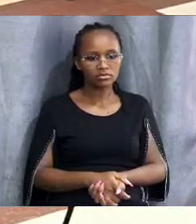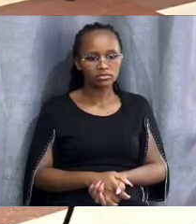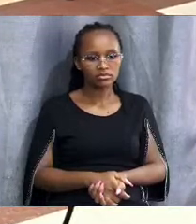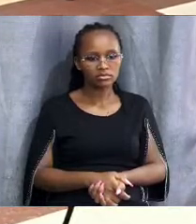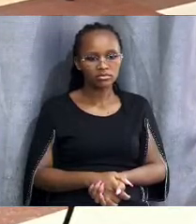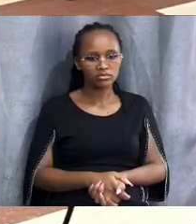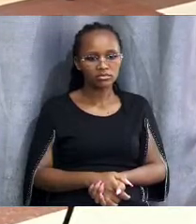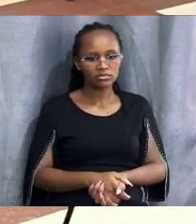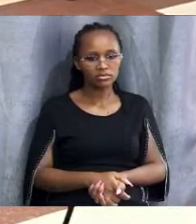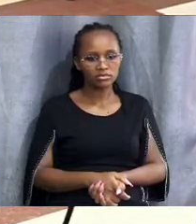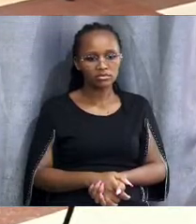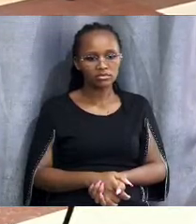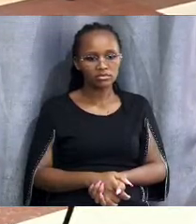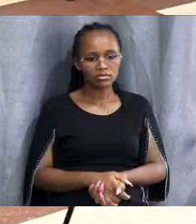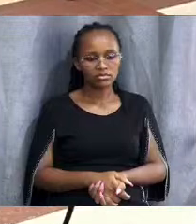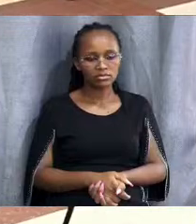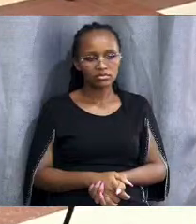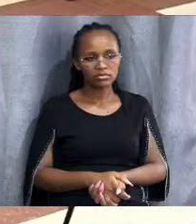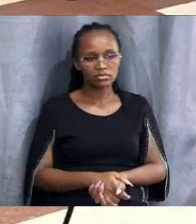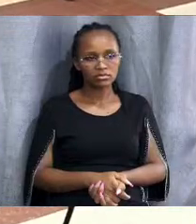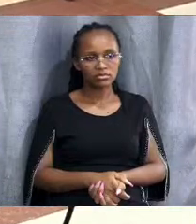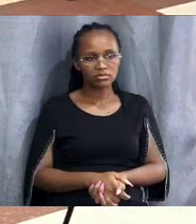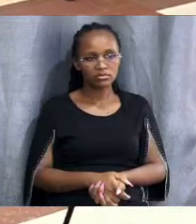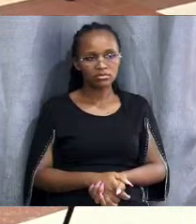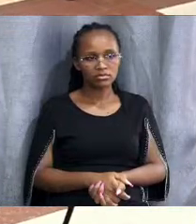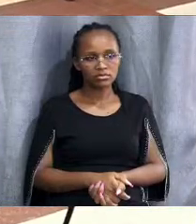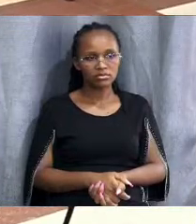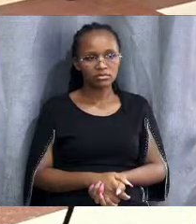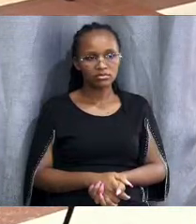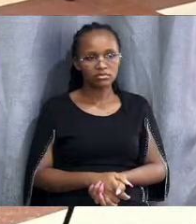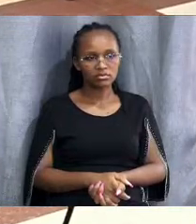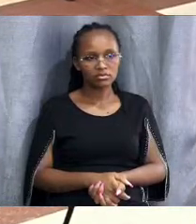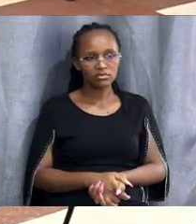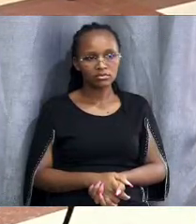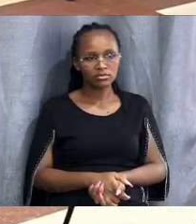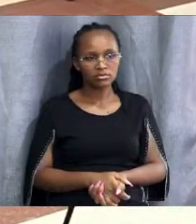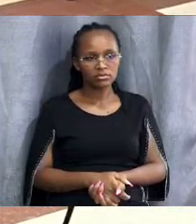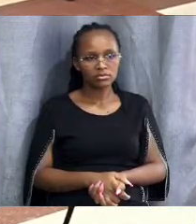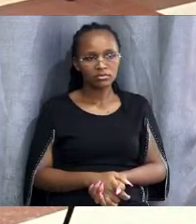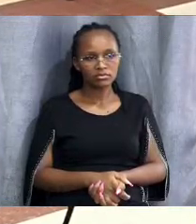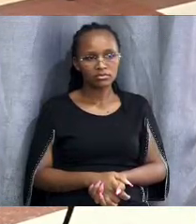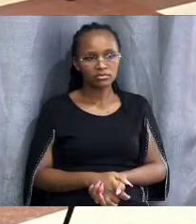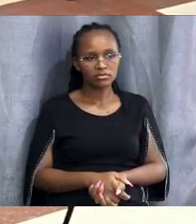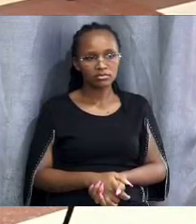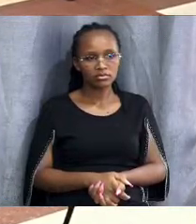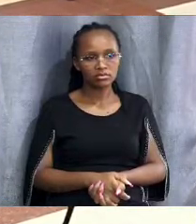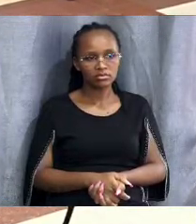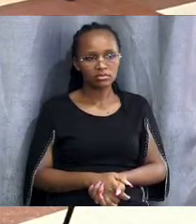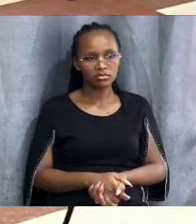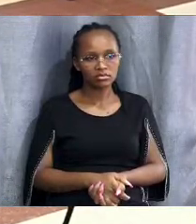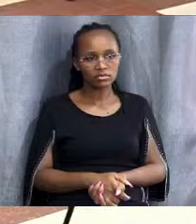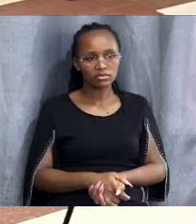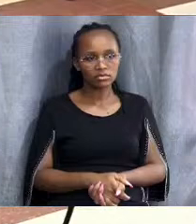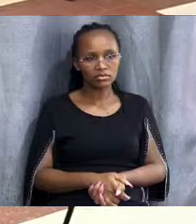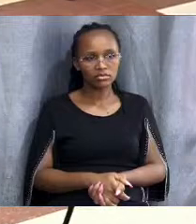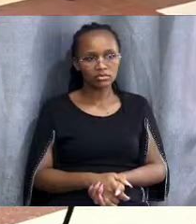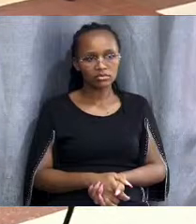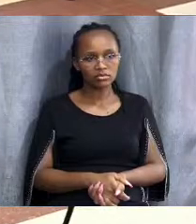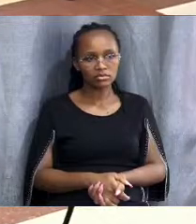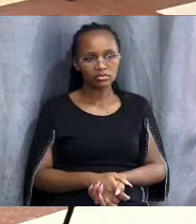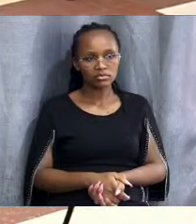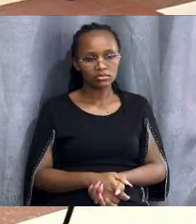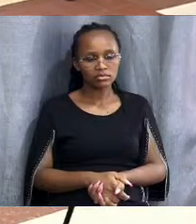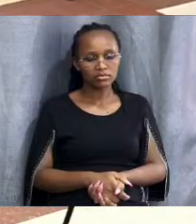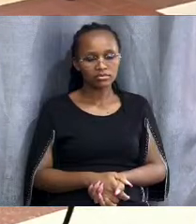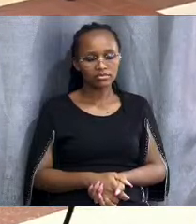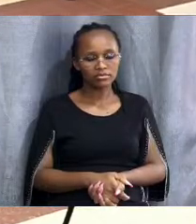You are doing the English one. Yes, Mandiko my dear son. Eh? Mandiko ya mama yake. Unataka kusoma ya? Like,